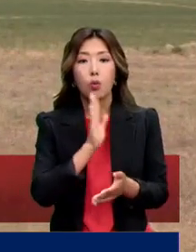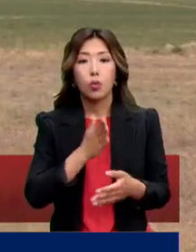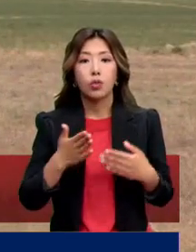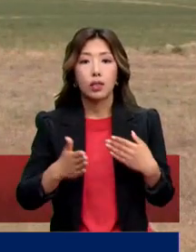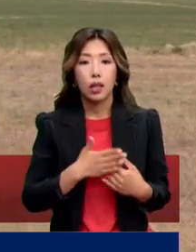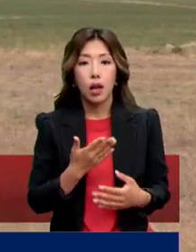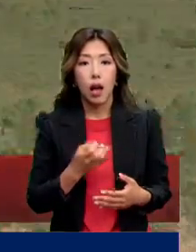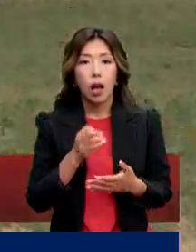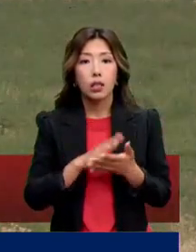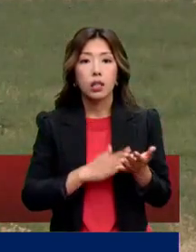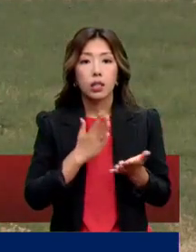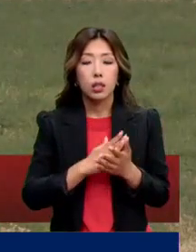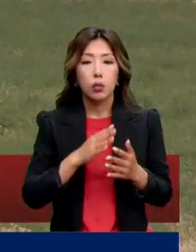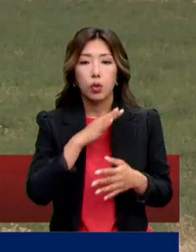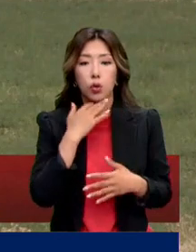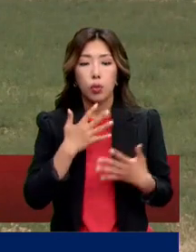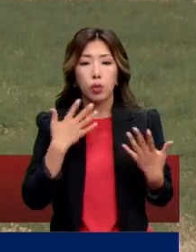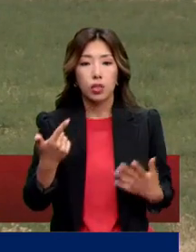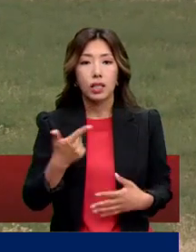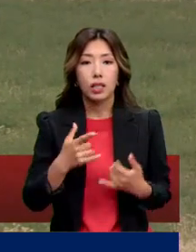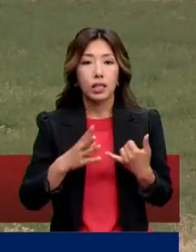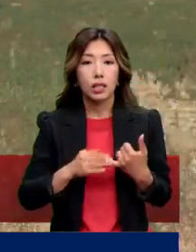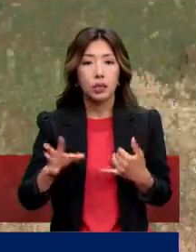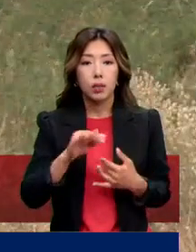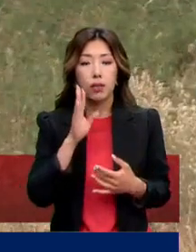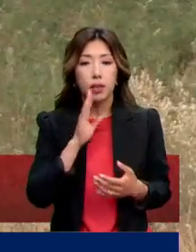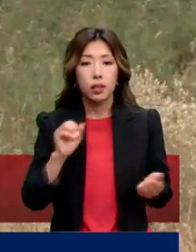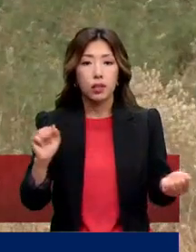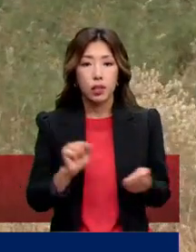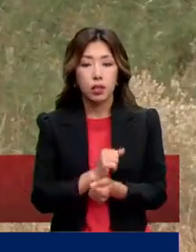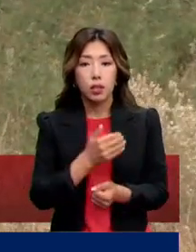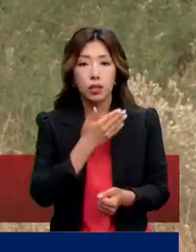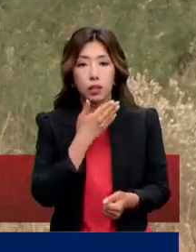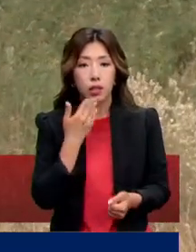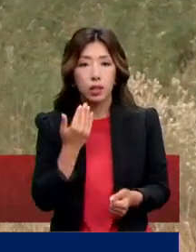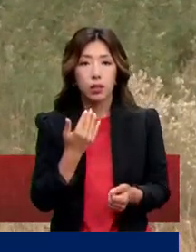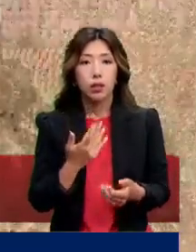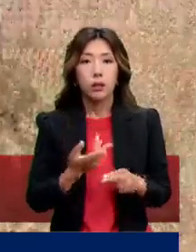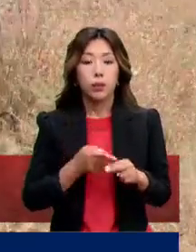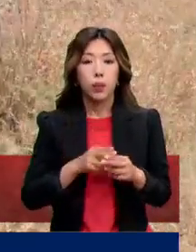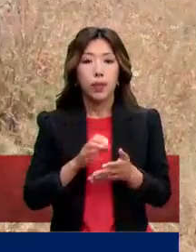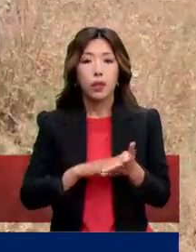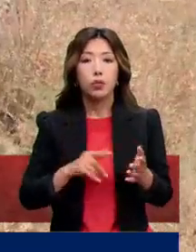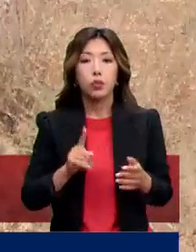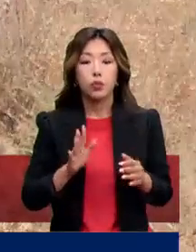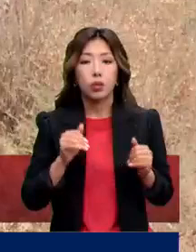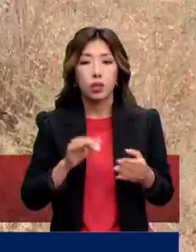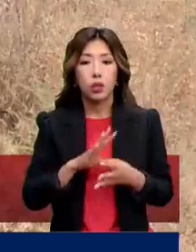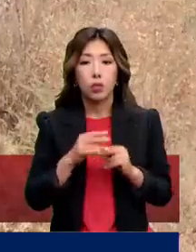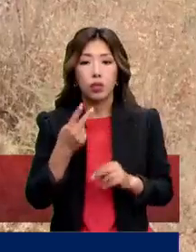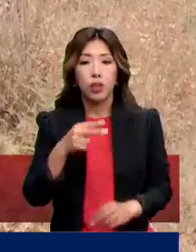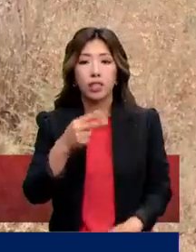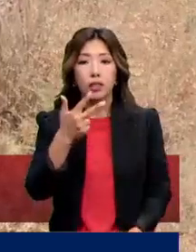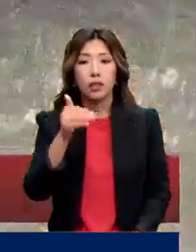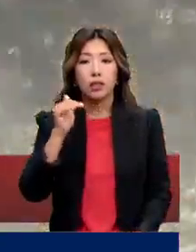тех, по чьей милости засыхают десятки гектаров, чиновник не уточнил. Между тем, по данным Сайрамского районного акимата, в их ведении 23